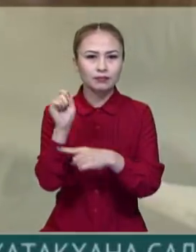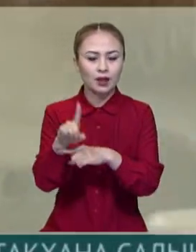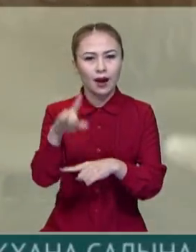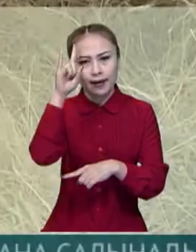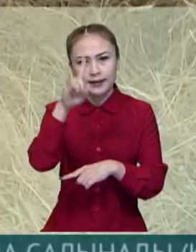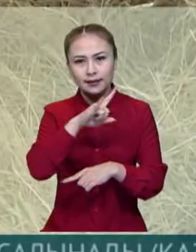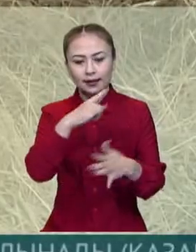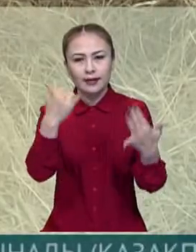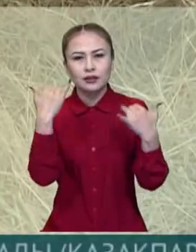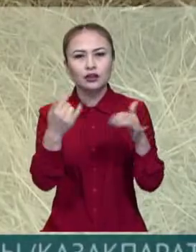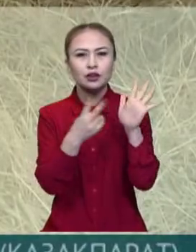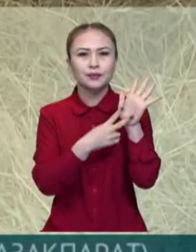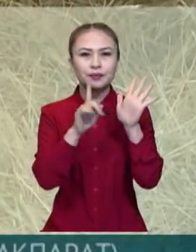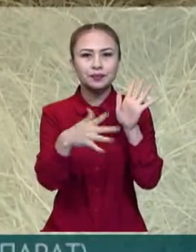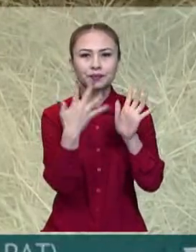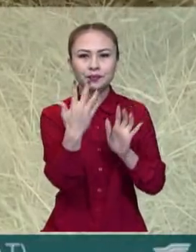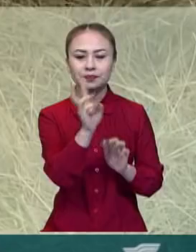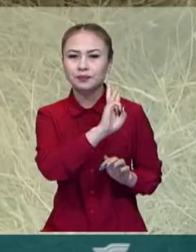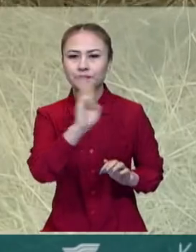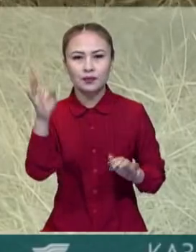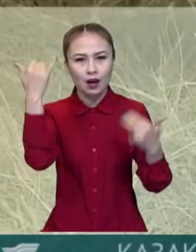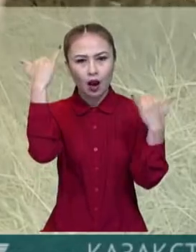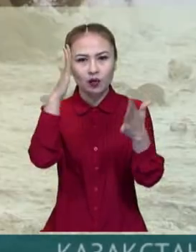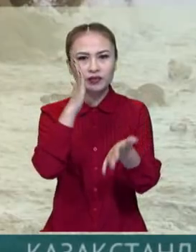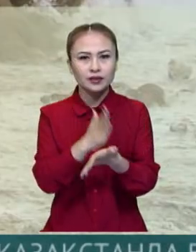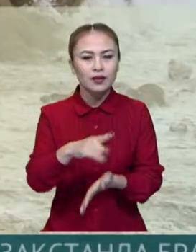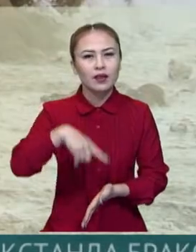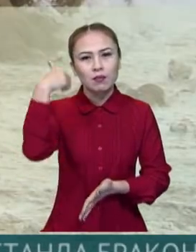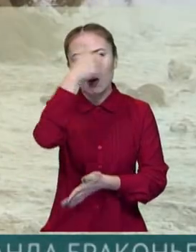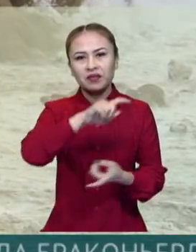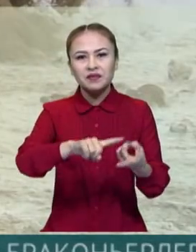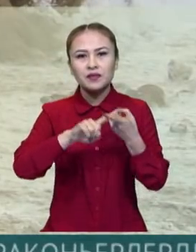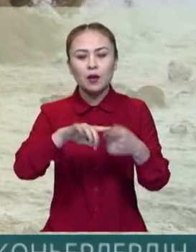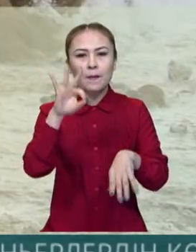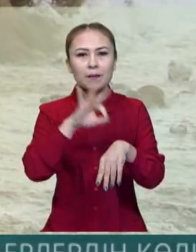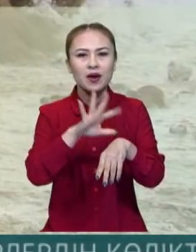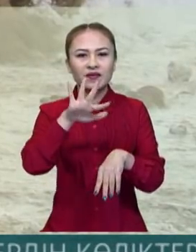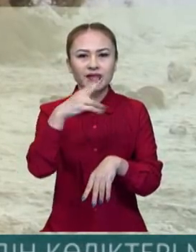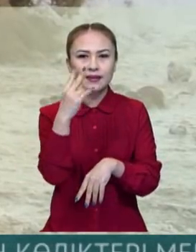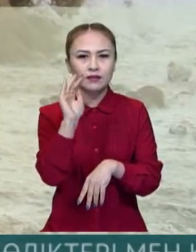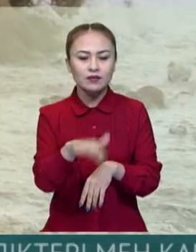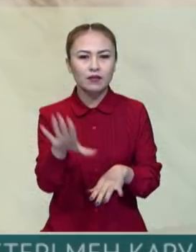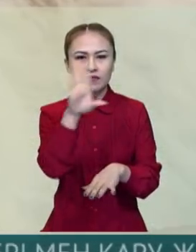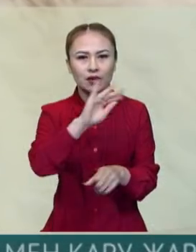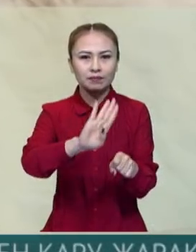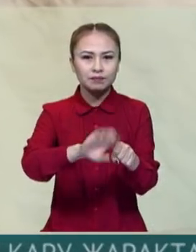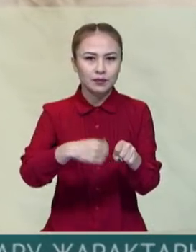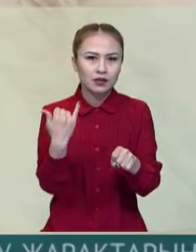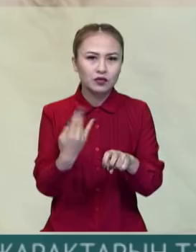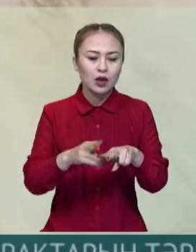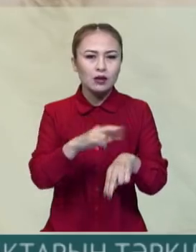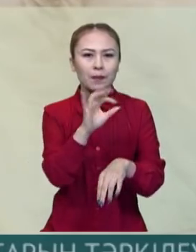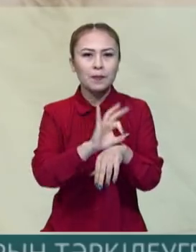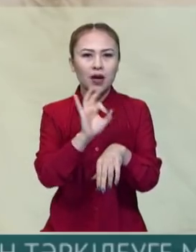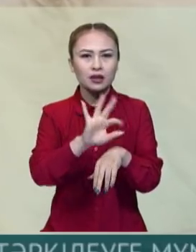таныстырылды. Қазақстанда қазір 7,5 миллион бас сиыр бар. Былтыр олардың вирус жұқтырған 52 мыңының көзі жойылған. Қазір аурудың